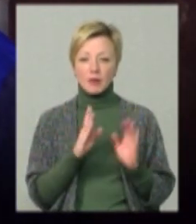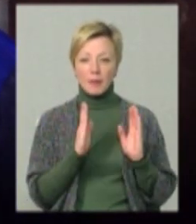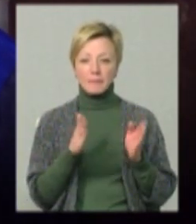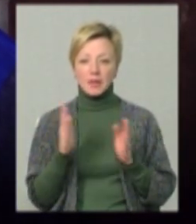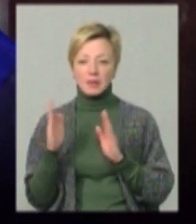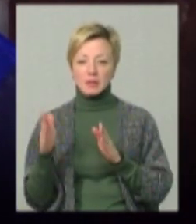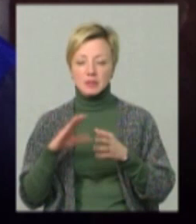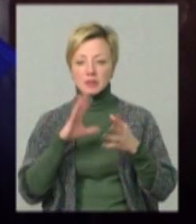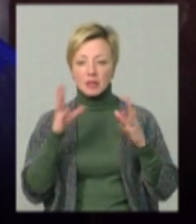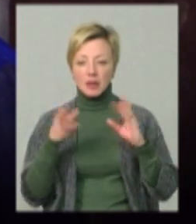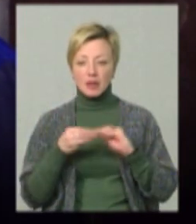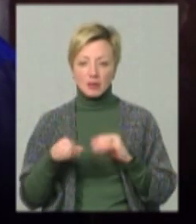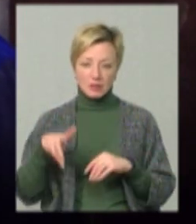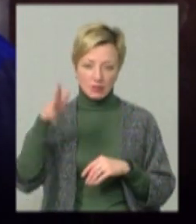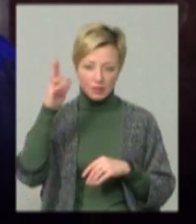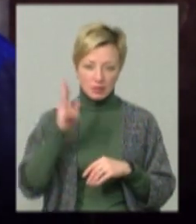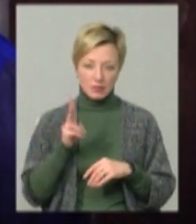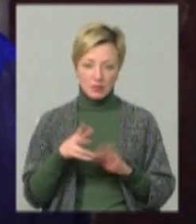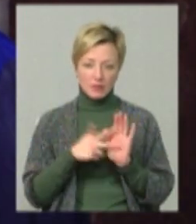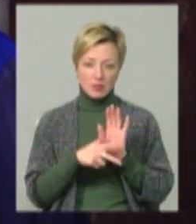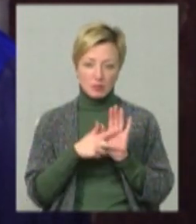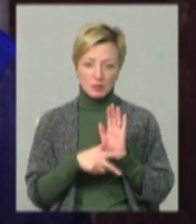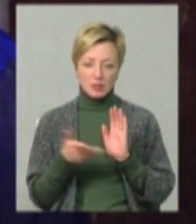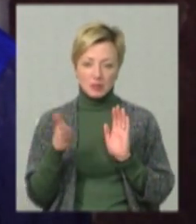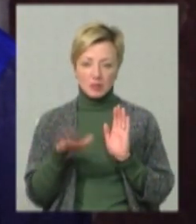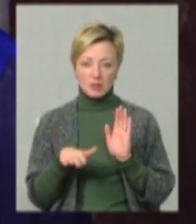2 під'їзди, загальна кількість квартир 80.